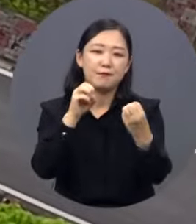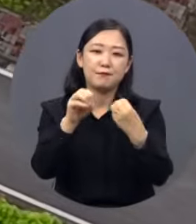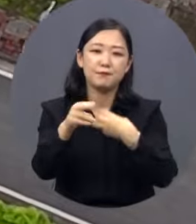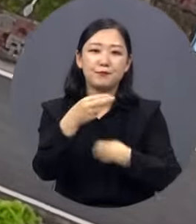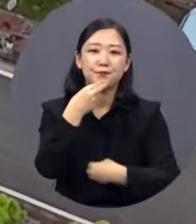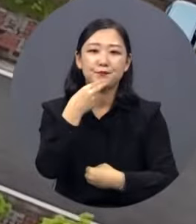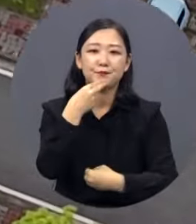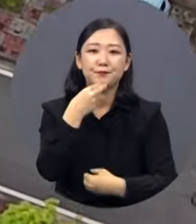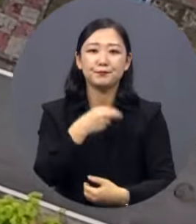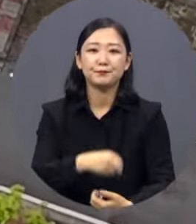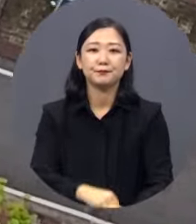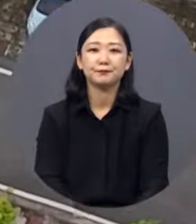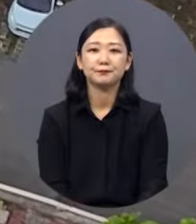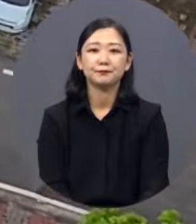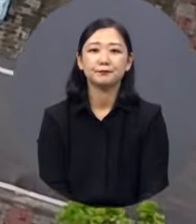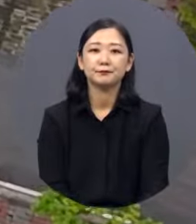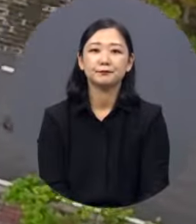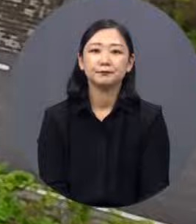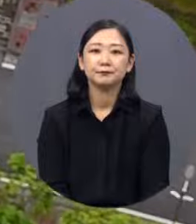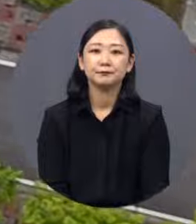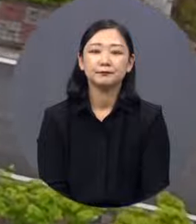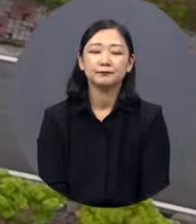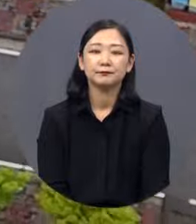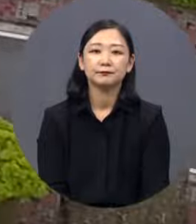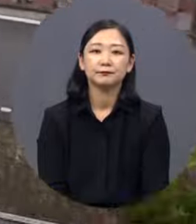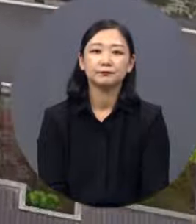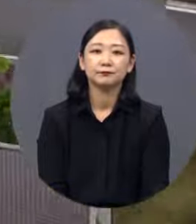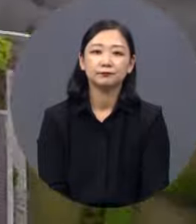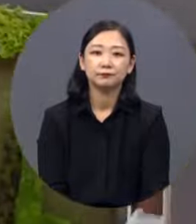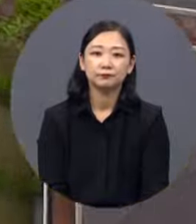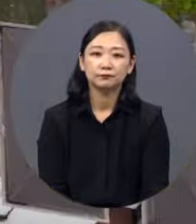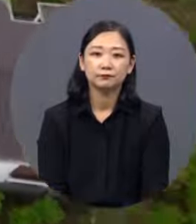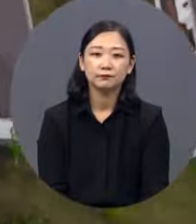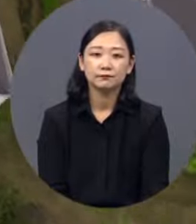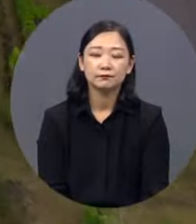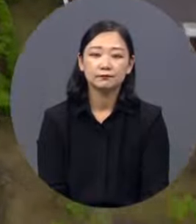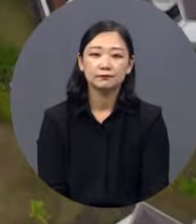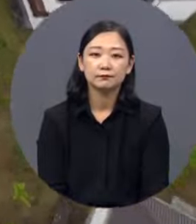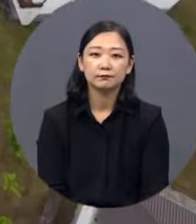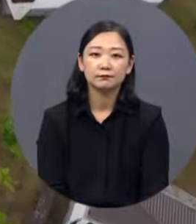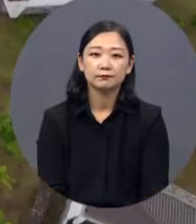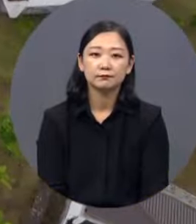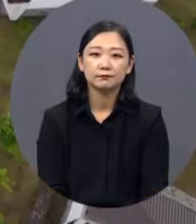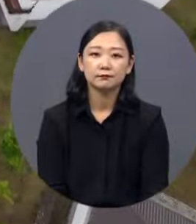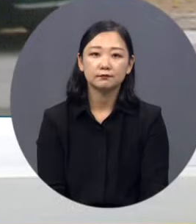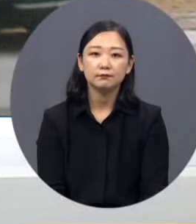답변을 내놓지 않고 있습니다 MBC 뉴스 조입니다